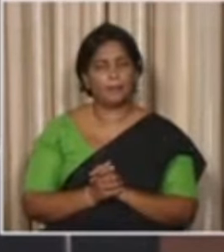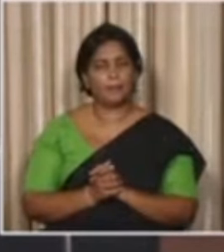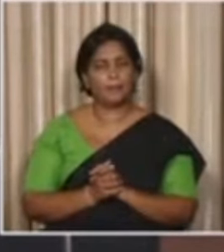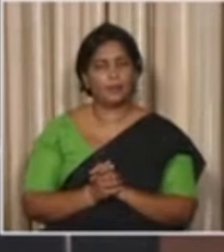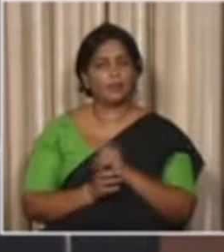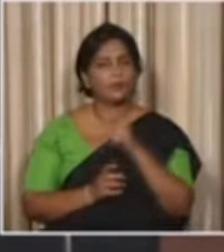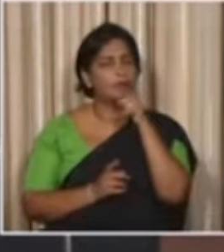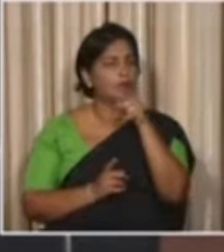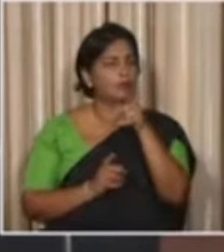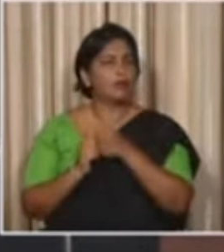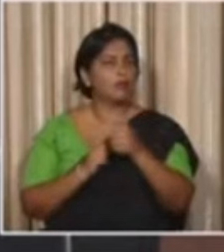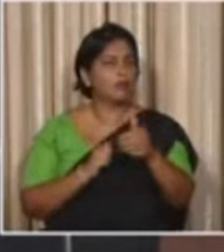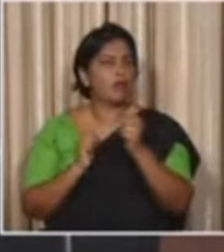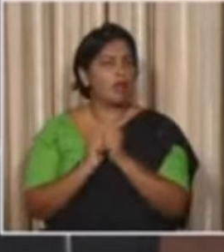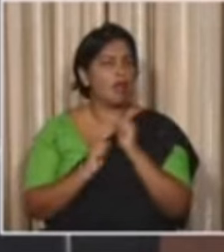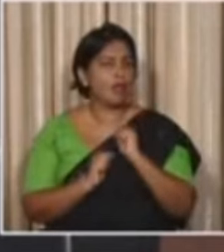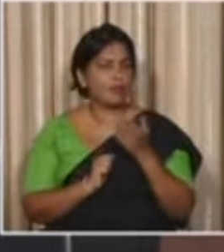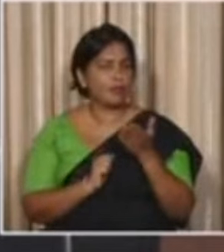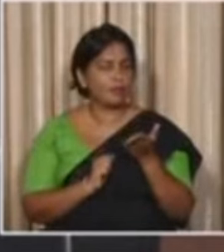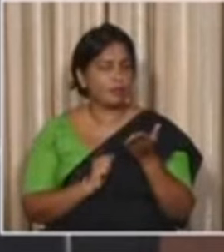දැන් තමුන්නාතලා මොනවද කරලා තියෙන්නේ?